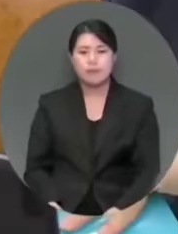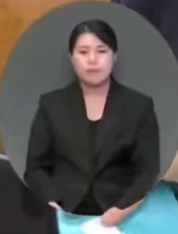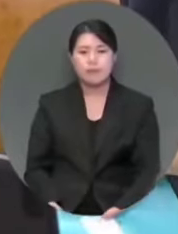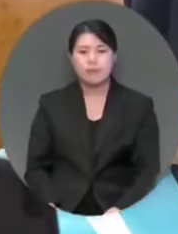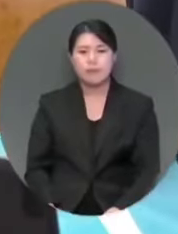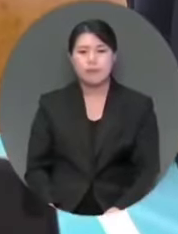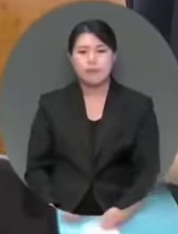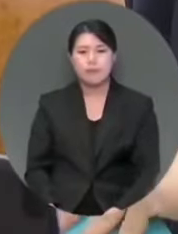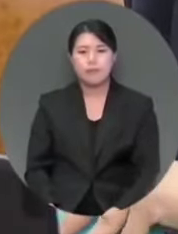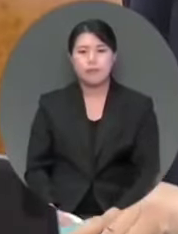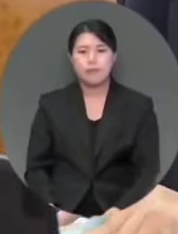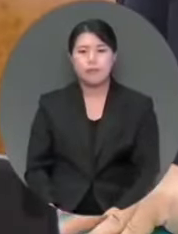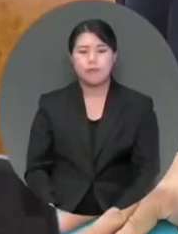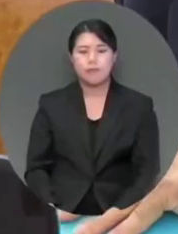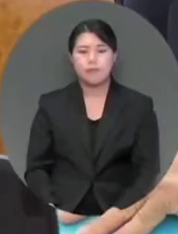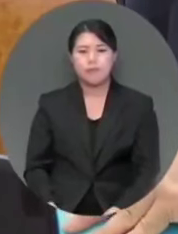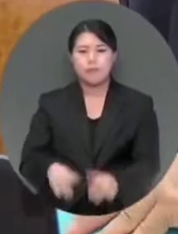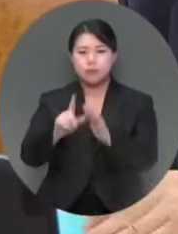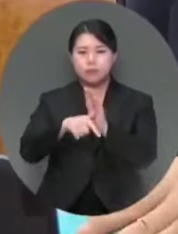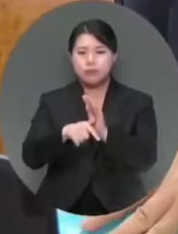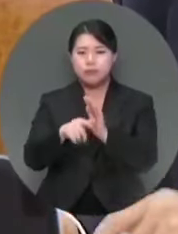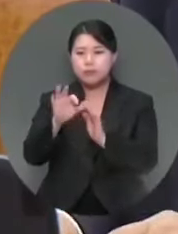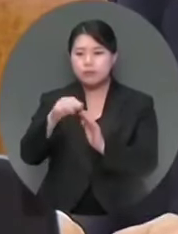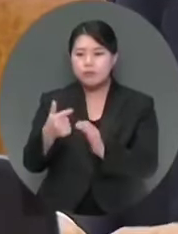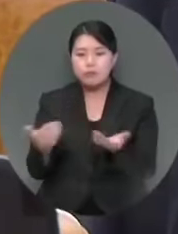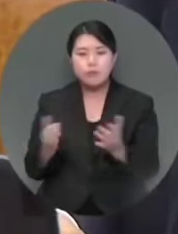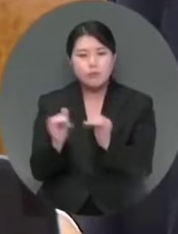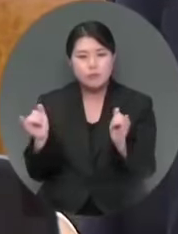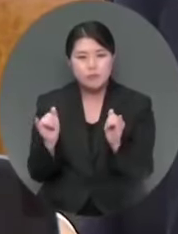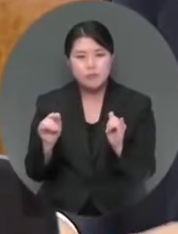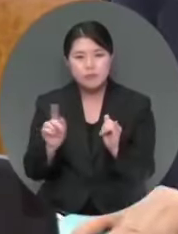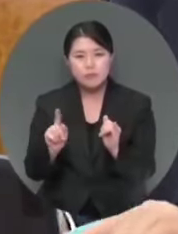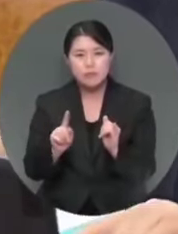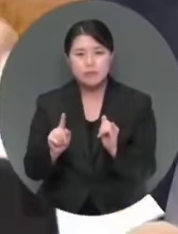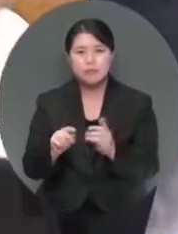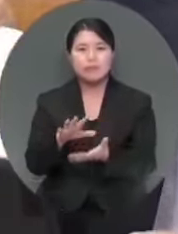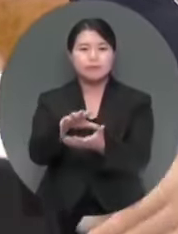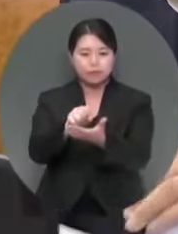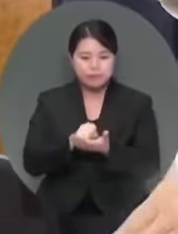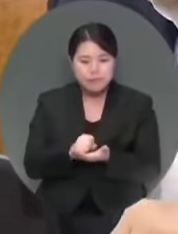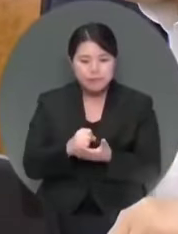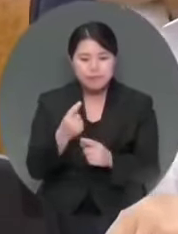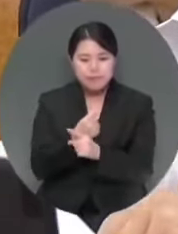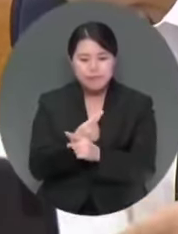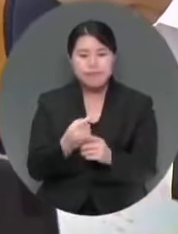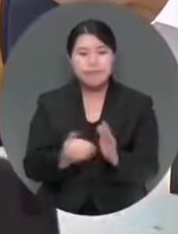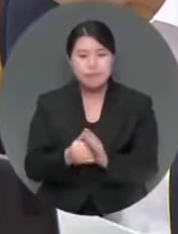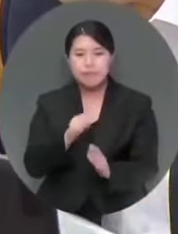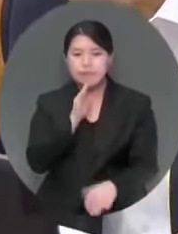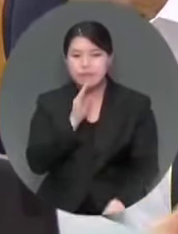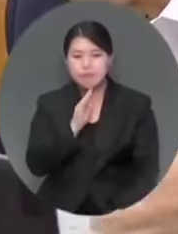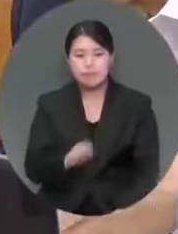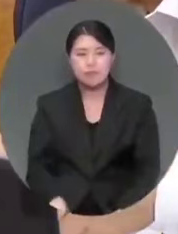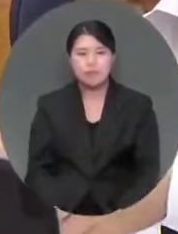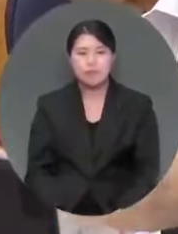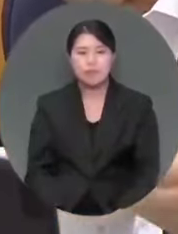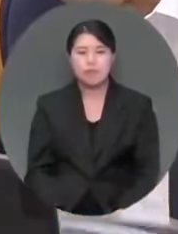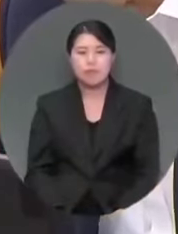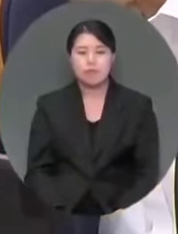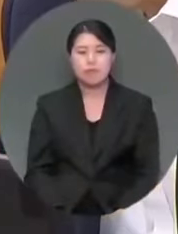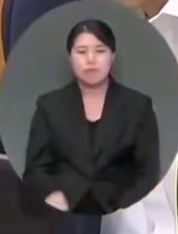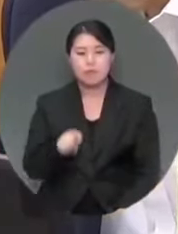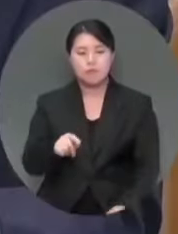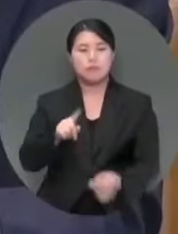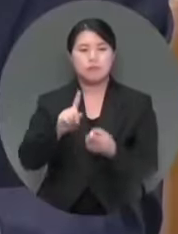예. 그런데 그때 감사원 직원들이 그것을 받아들여서 수정을 했었지 않습니까? 네. 그래서 그